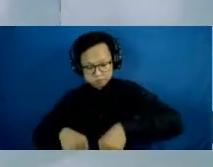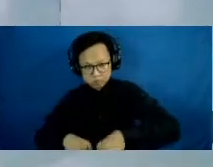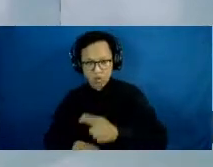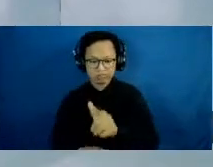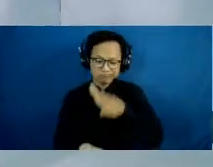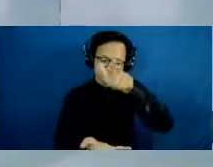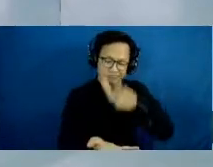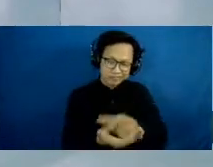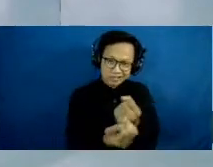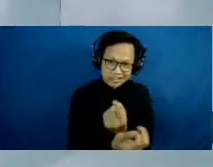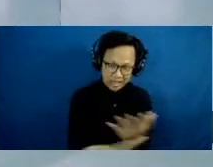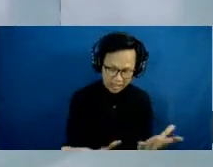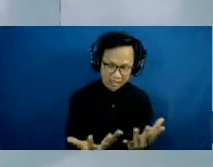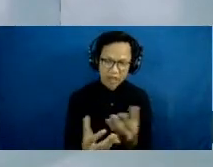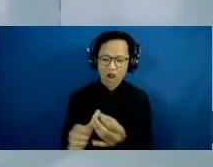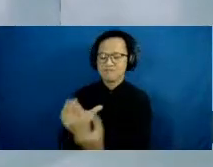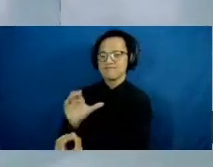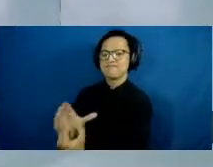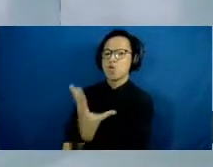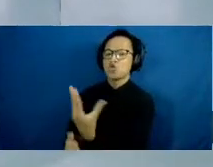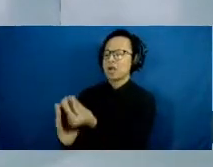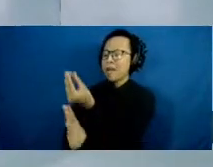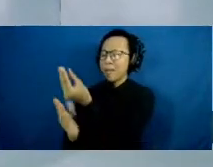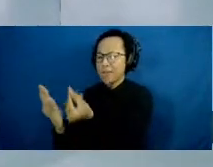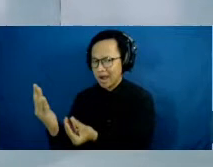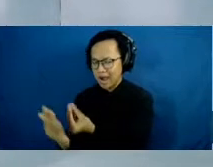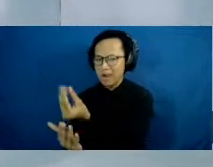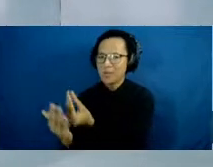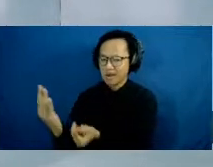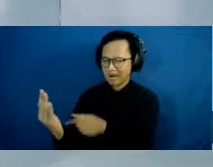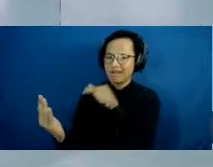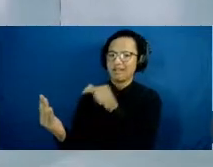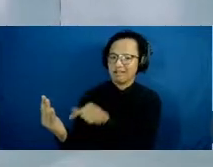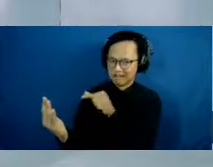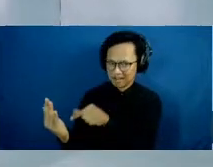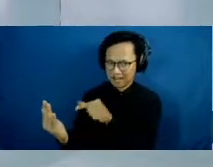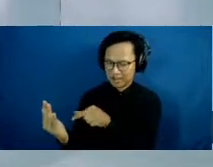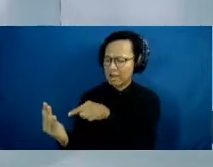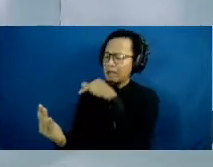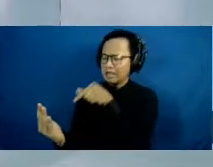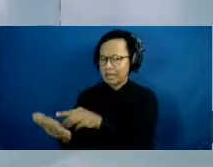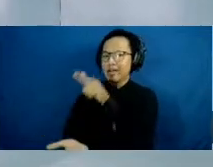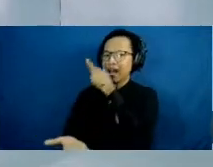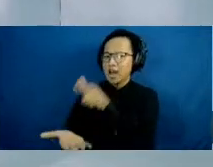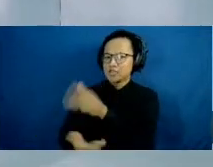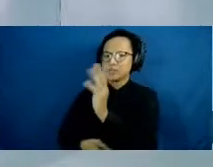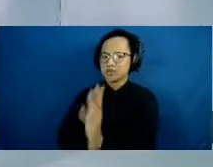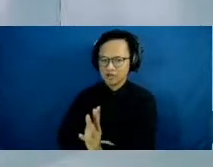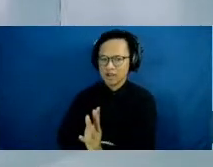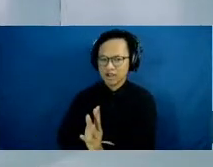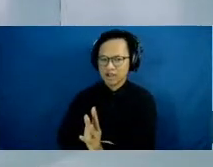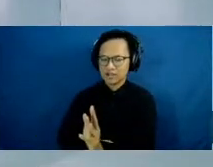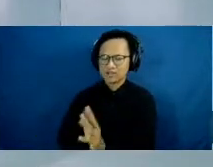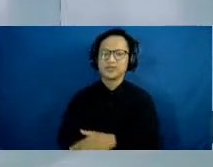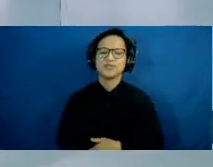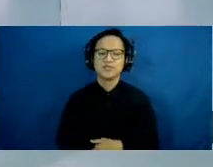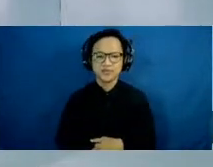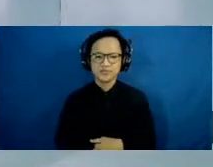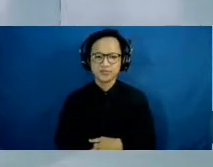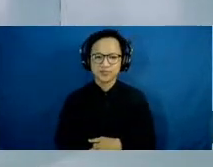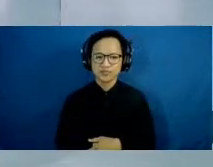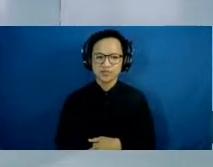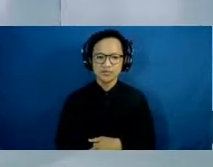tangan, baru kemudian muncul biaya-biaya yang perlu kita bayarkan, dan itu sudah resmi gitu. Nah, ini yang perlu juga kami